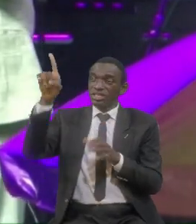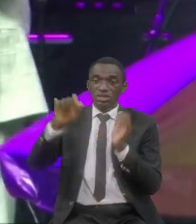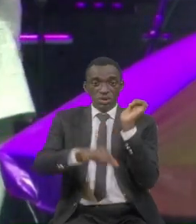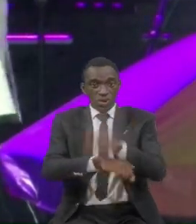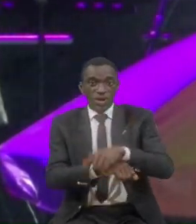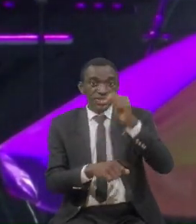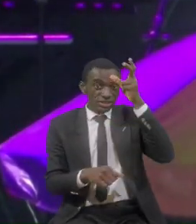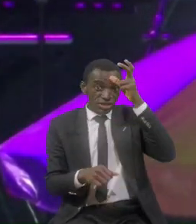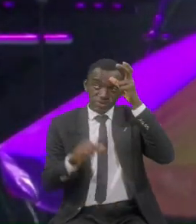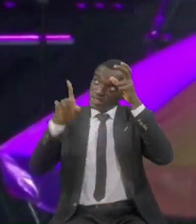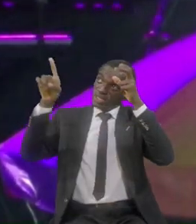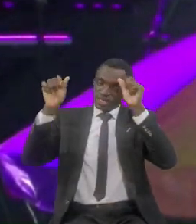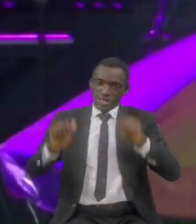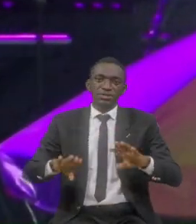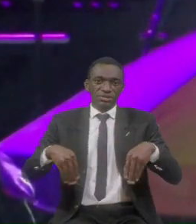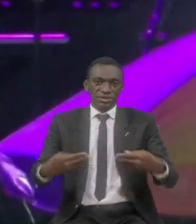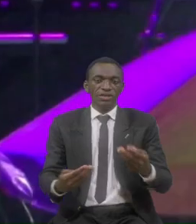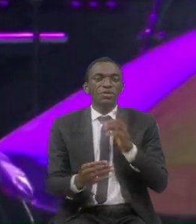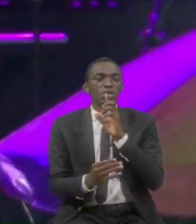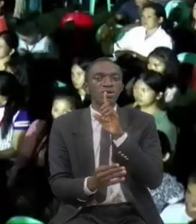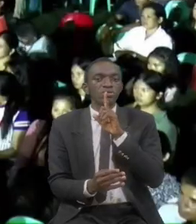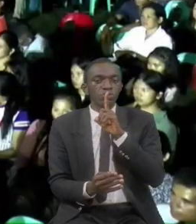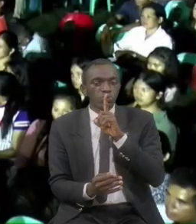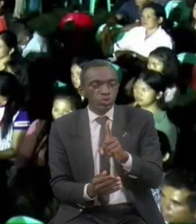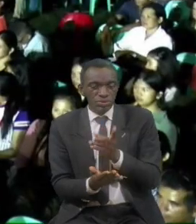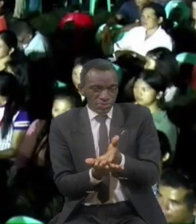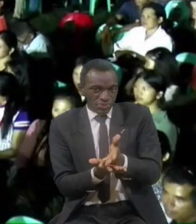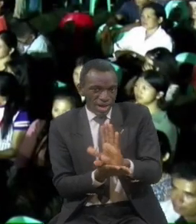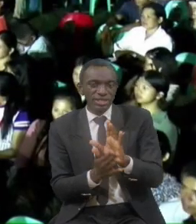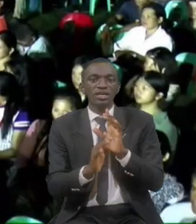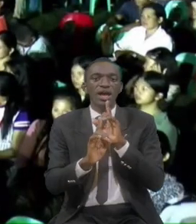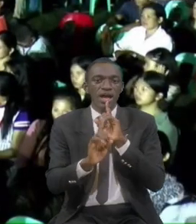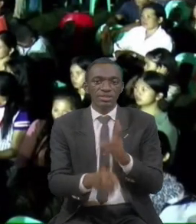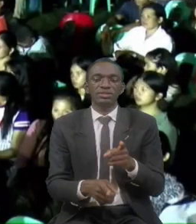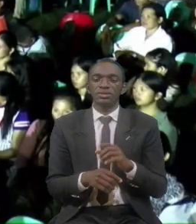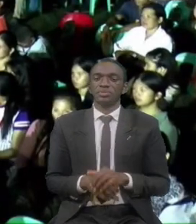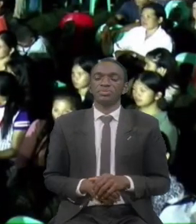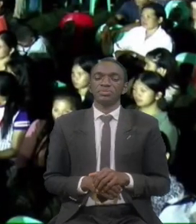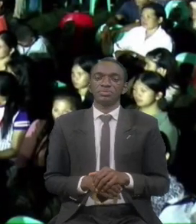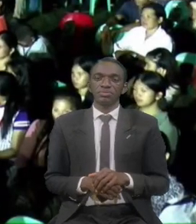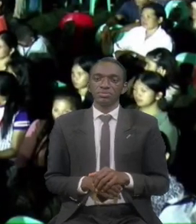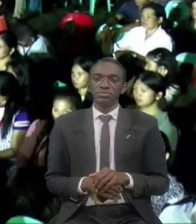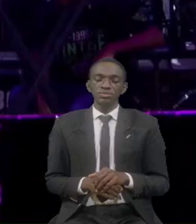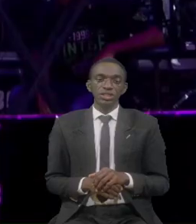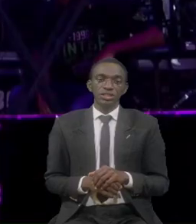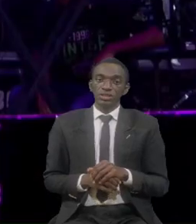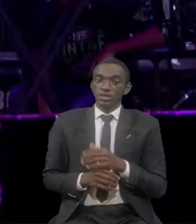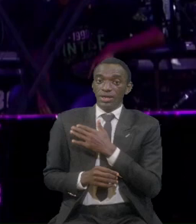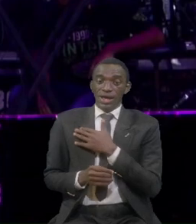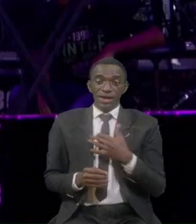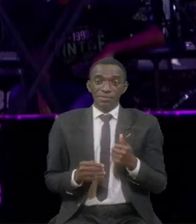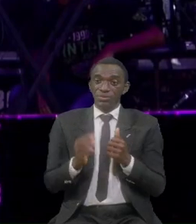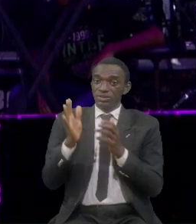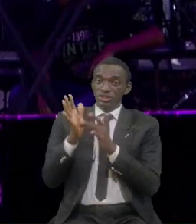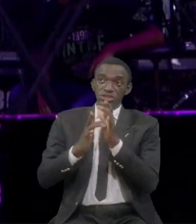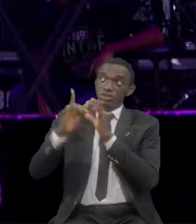give the right answer. Ang Ginoo nga nakadaog sa kamatayon og sa demonyo makatubag. Jesus Christ then gave